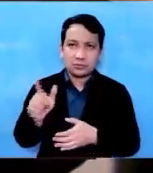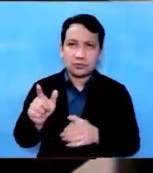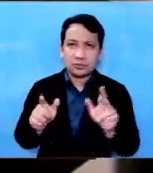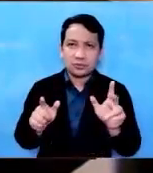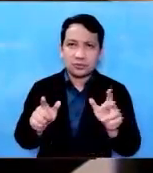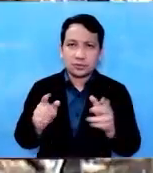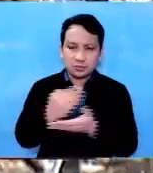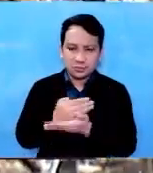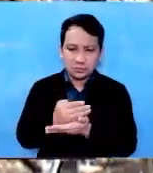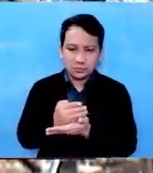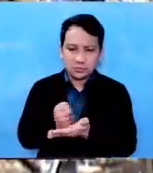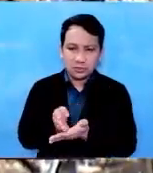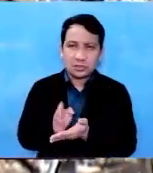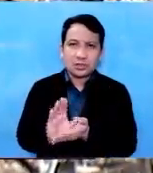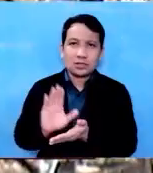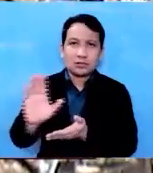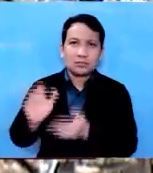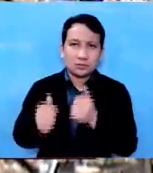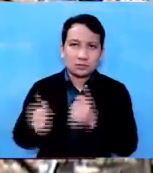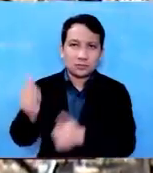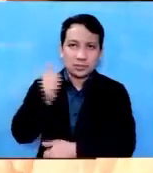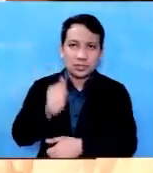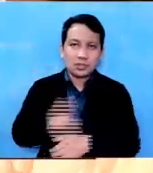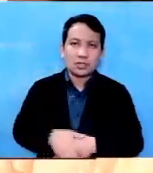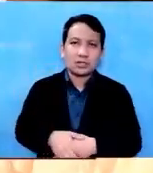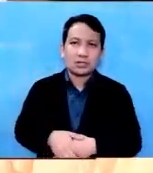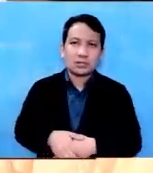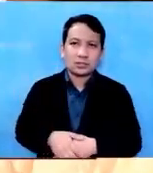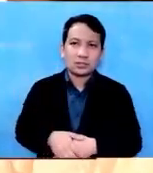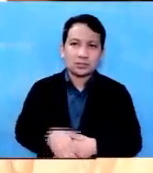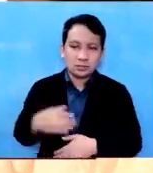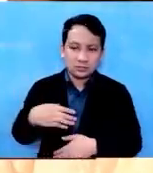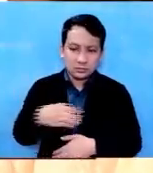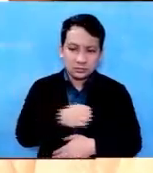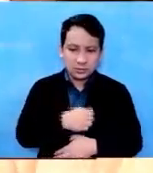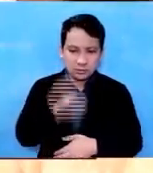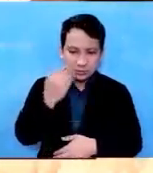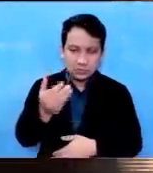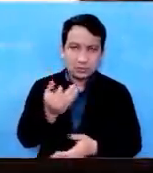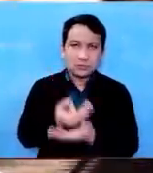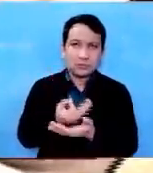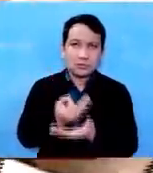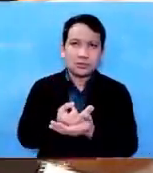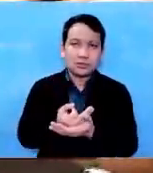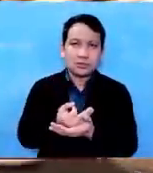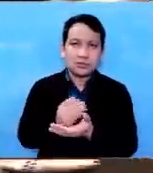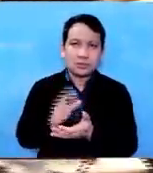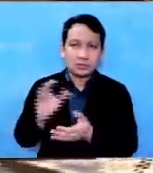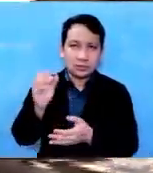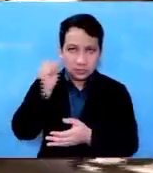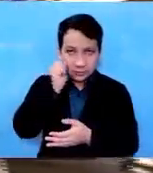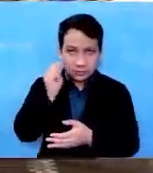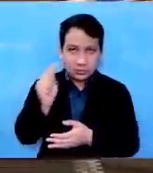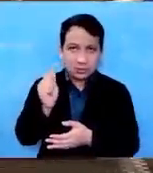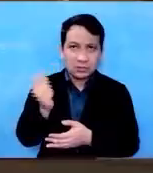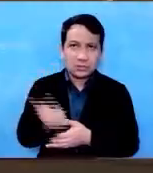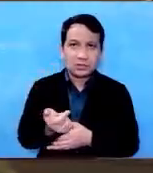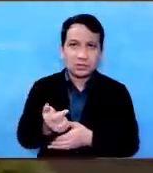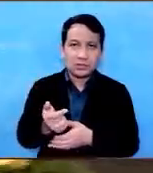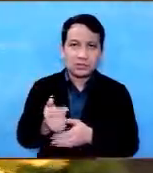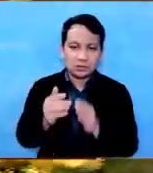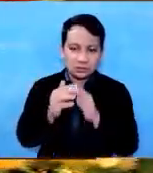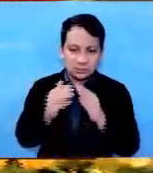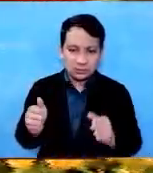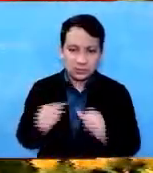na kani-kanilang ipinasa. Ang Senate contingent, pinangunahan ni Finance Committee Chairman Sonny Angara. At ang House contingent naman